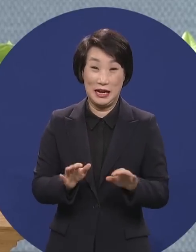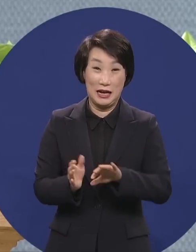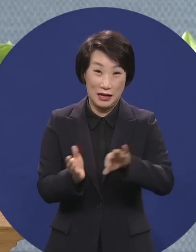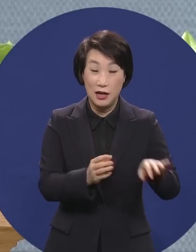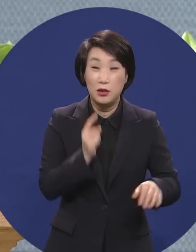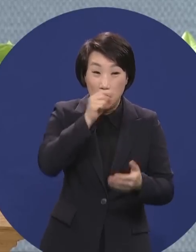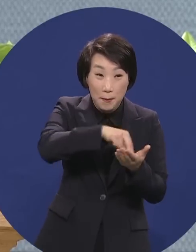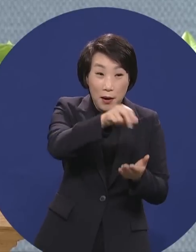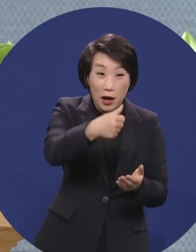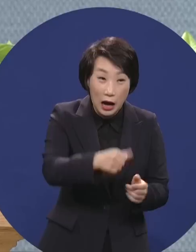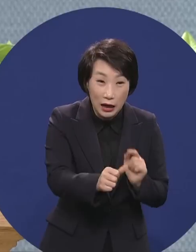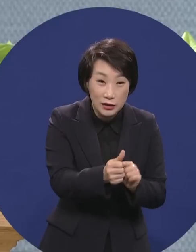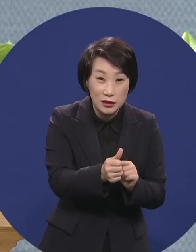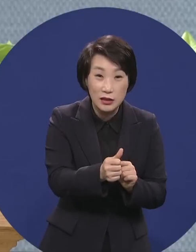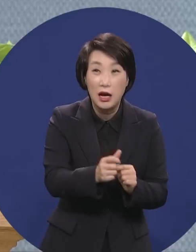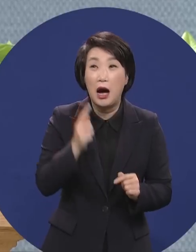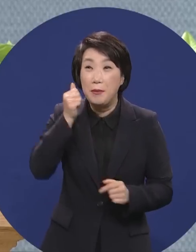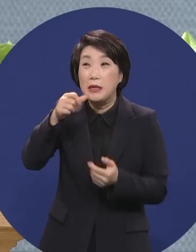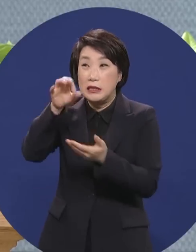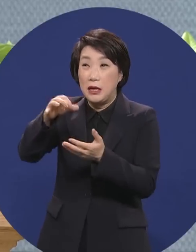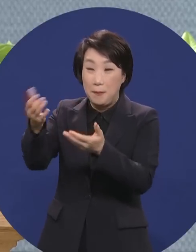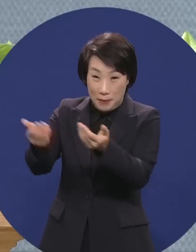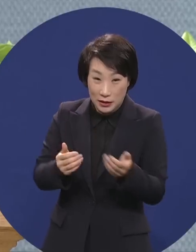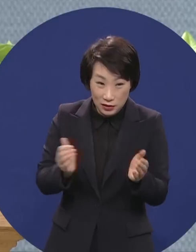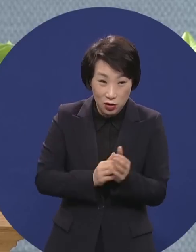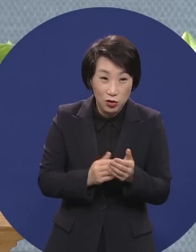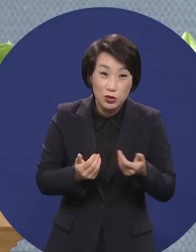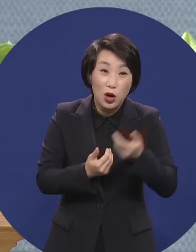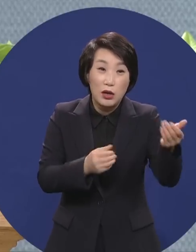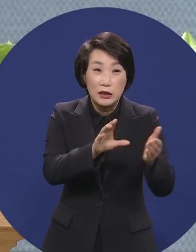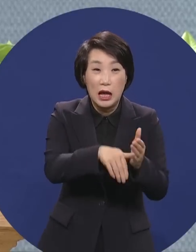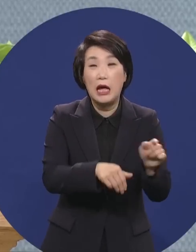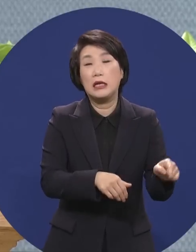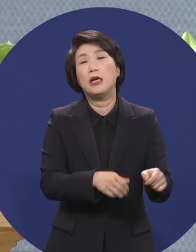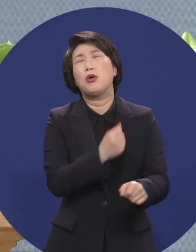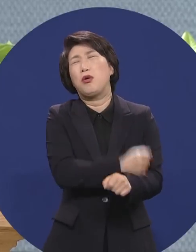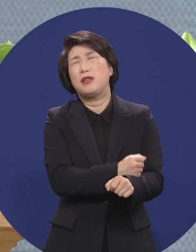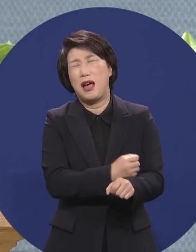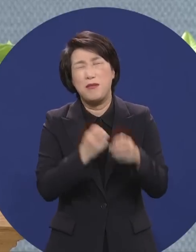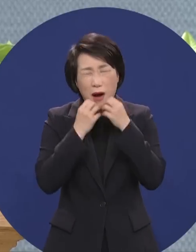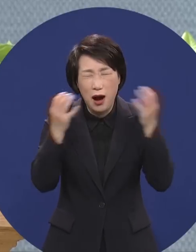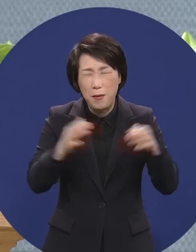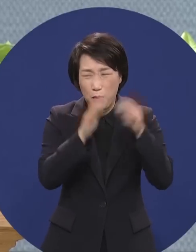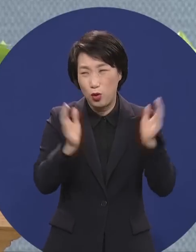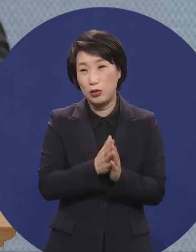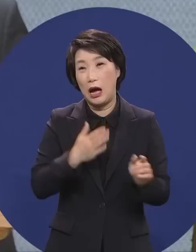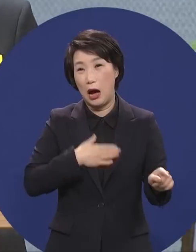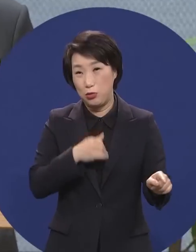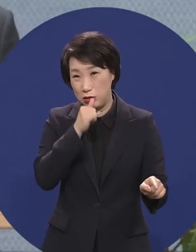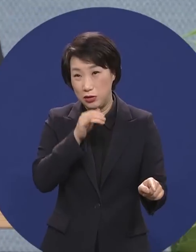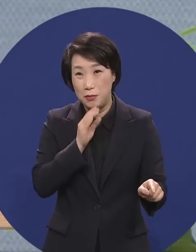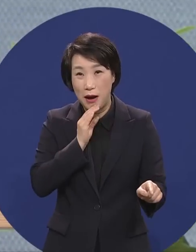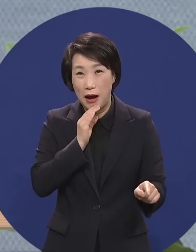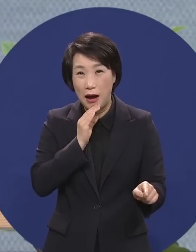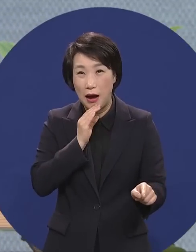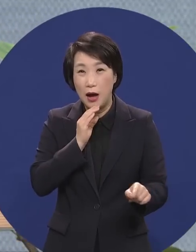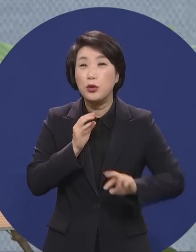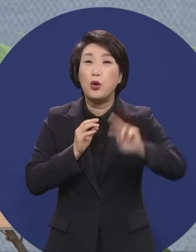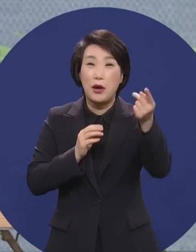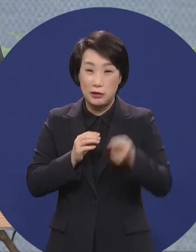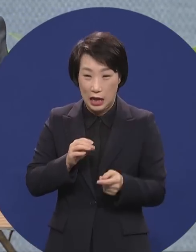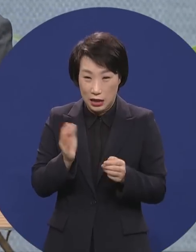아버지 재산을 가지고 나갈 때부터 허랑방탕하며 고생할 것을 다 알기 때문에 벌써 때쯤